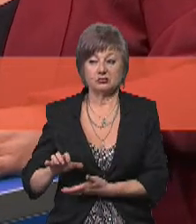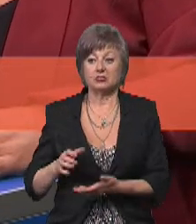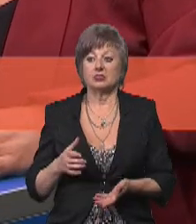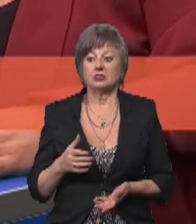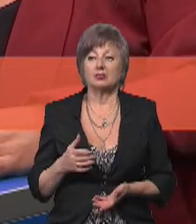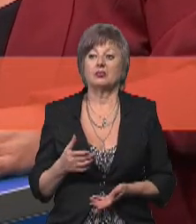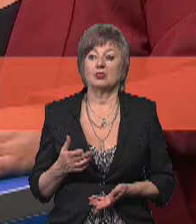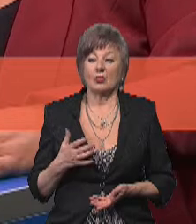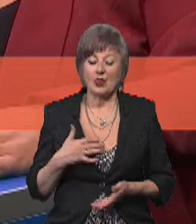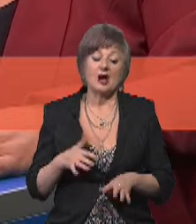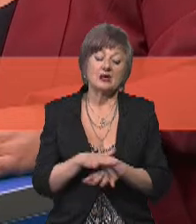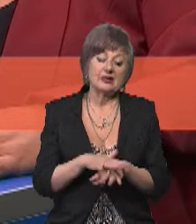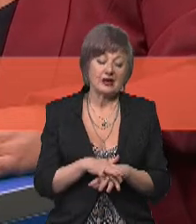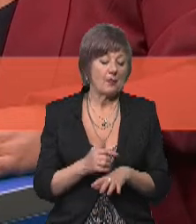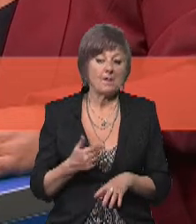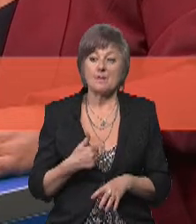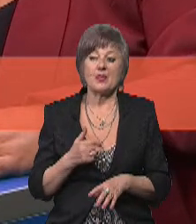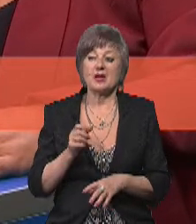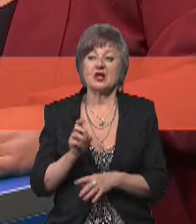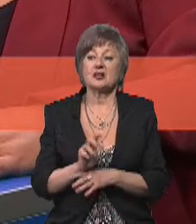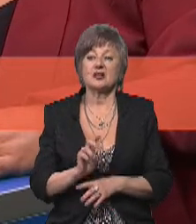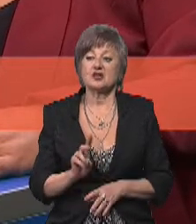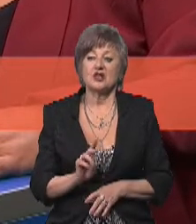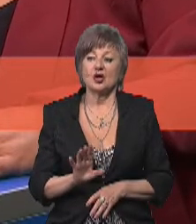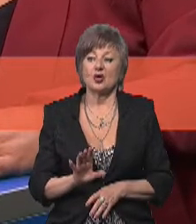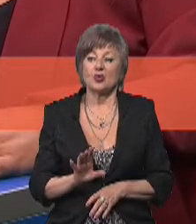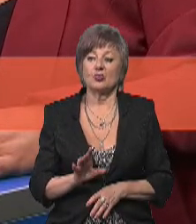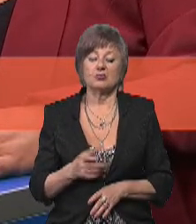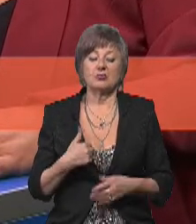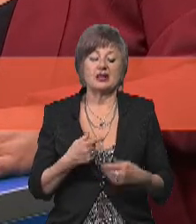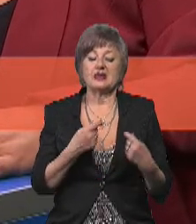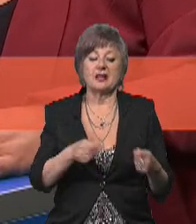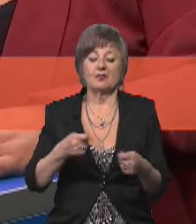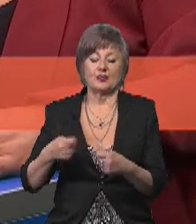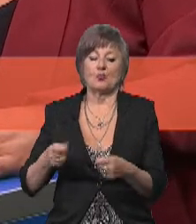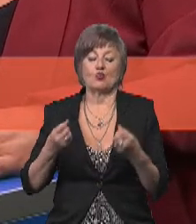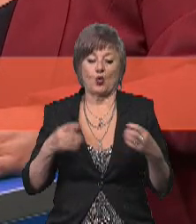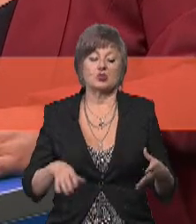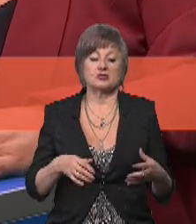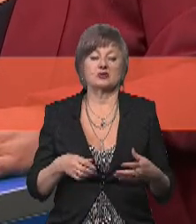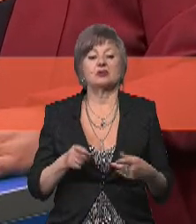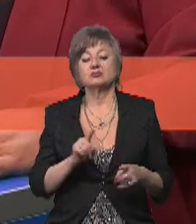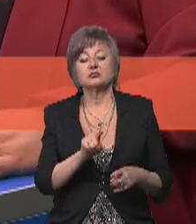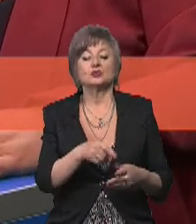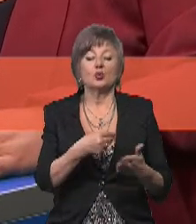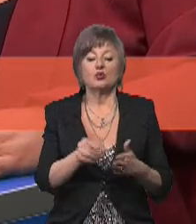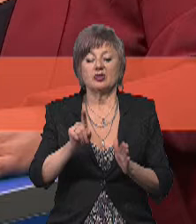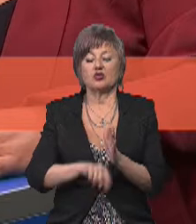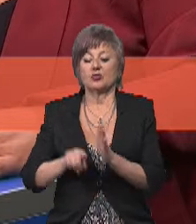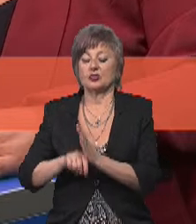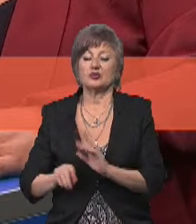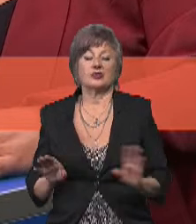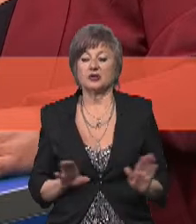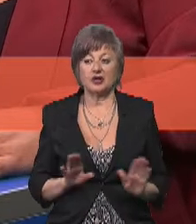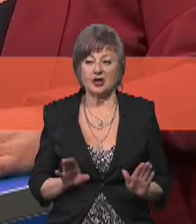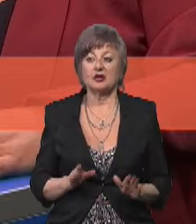магазинах, на ринках? Да, на ринках, да, ми не ходимо, не представляємо, не распространяем какие-то там товары, бытовую химию или другие